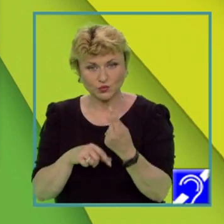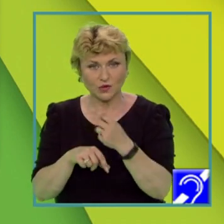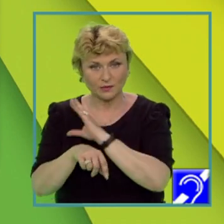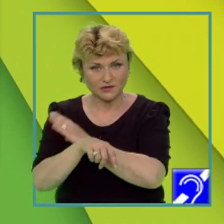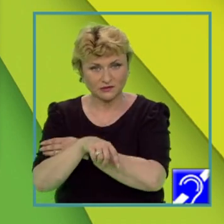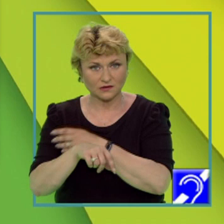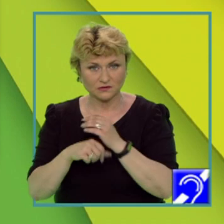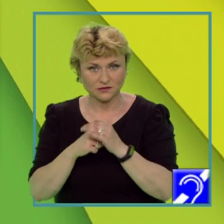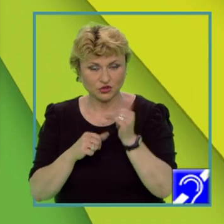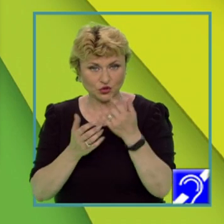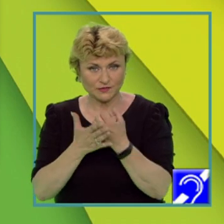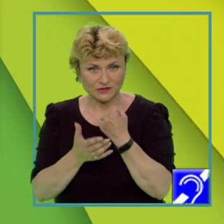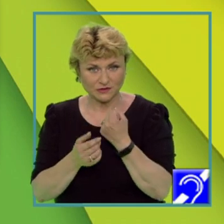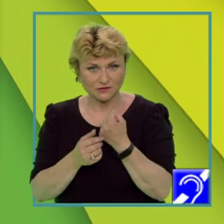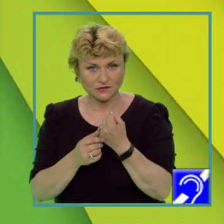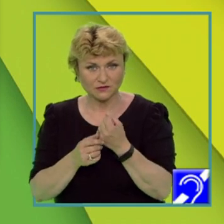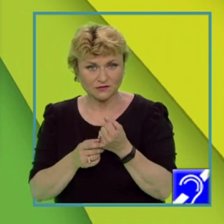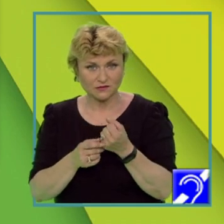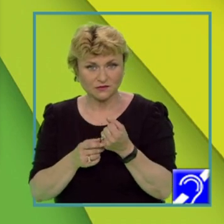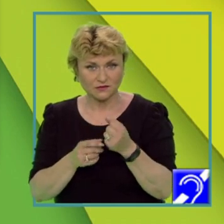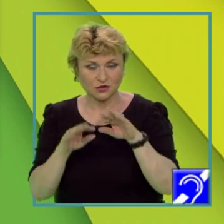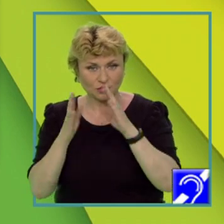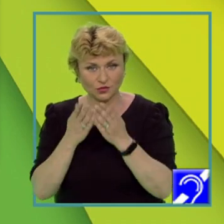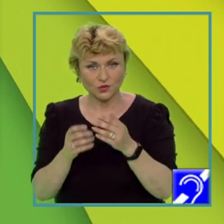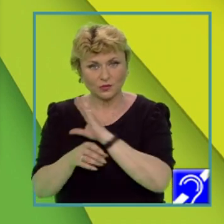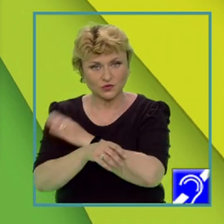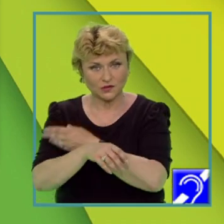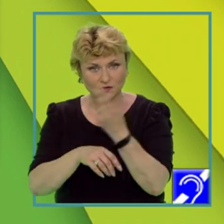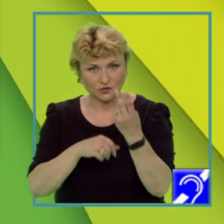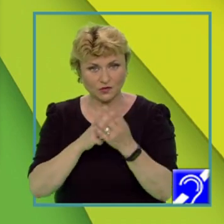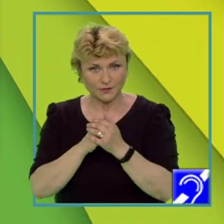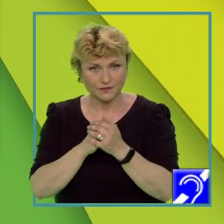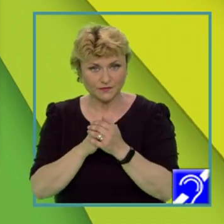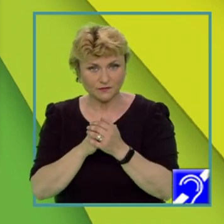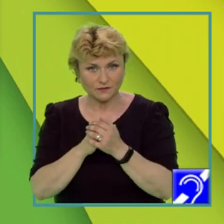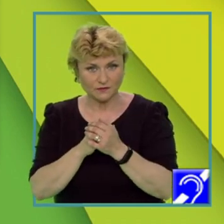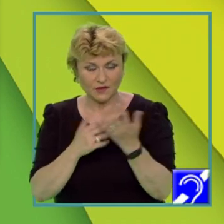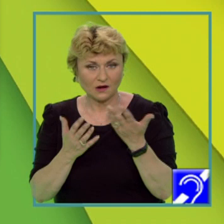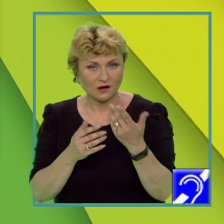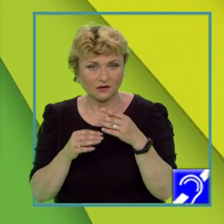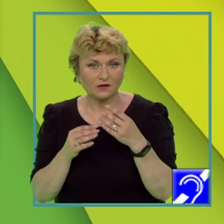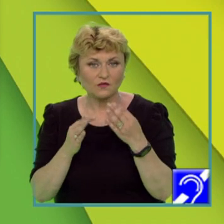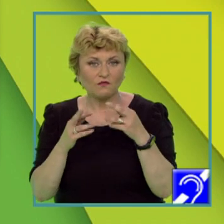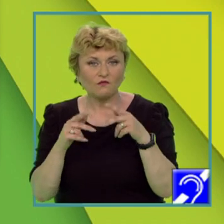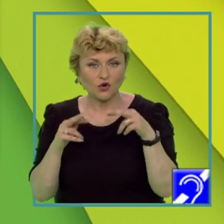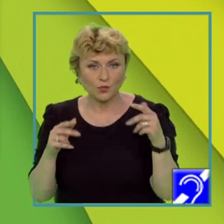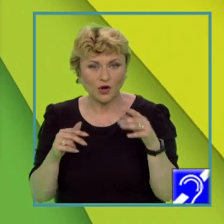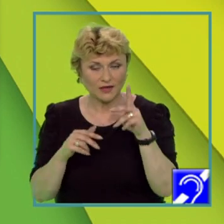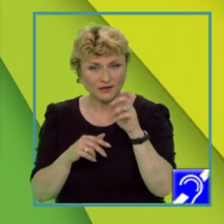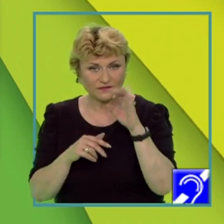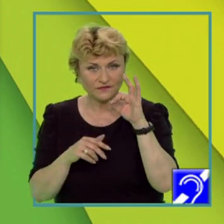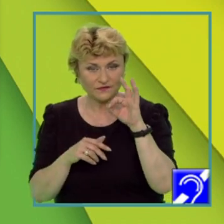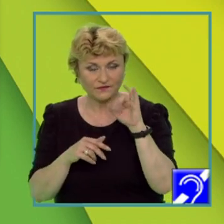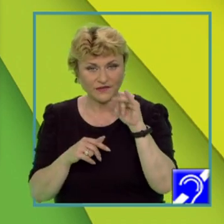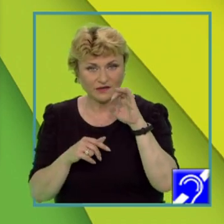și obțin f de minus x totul la pătrat care conform formulei de definire a funcției